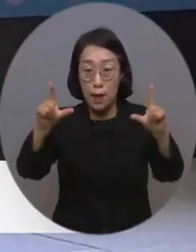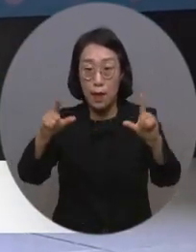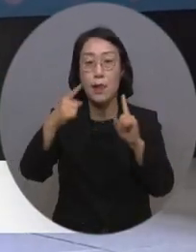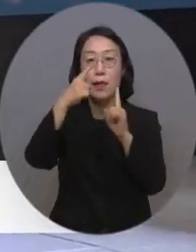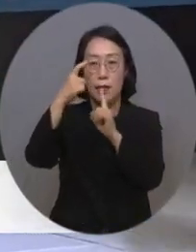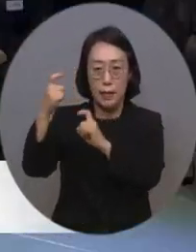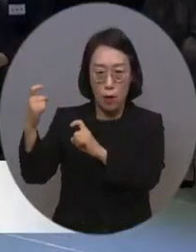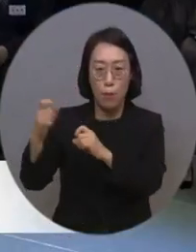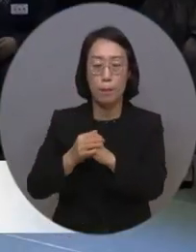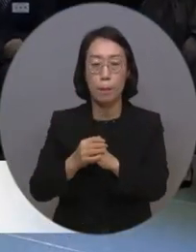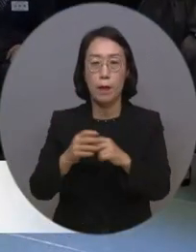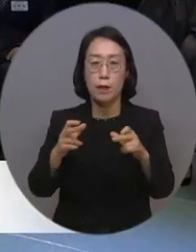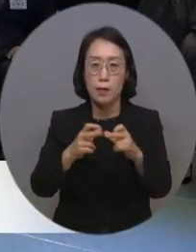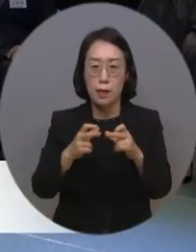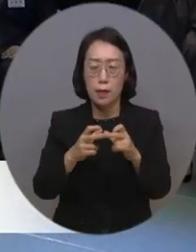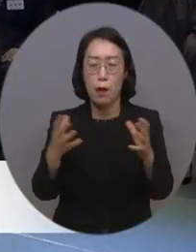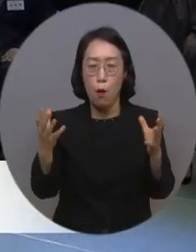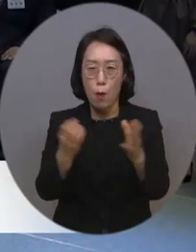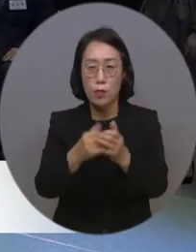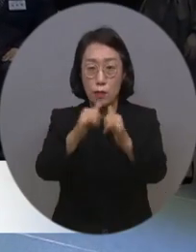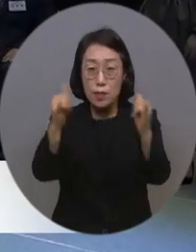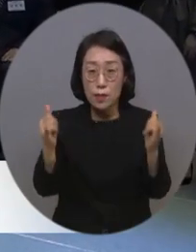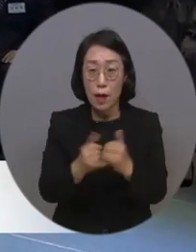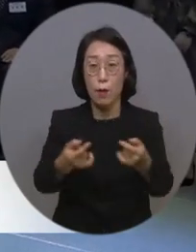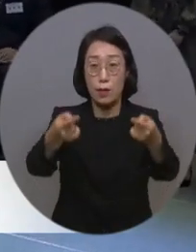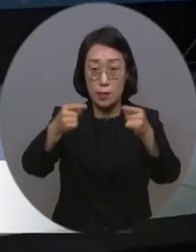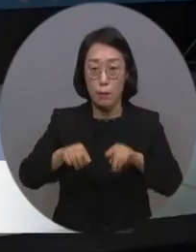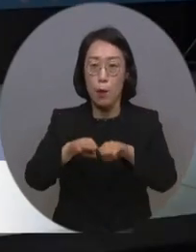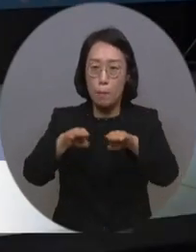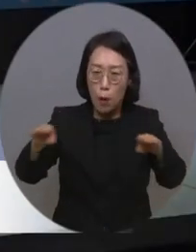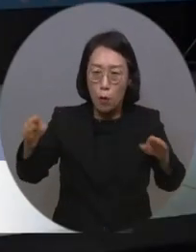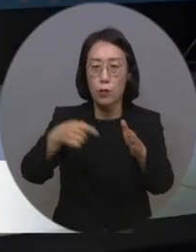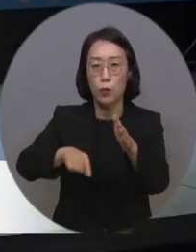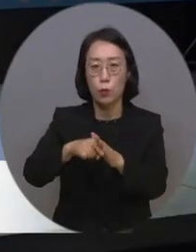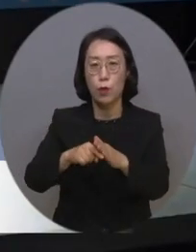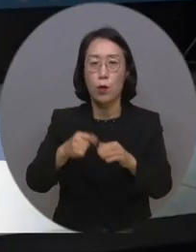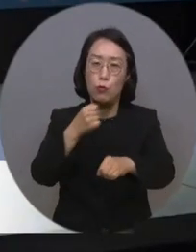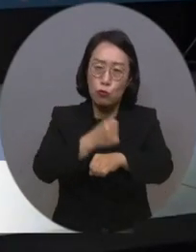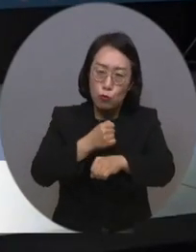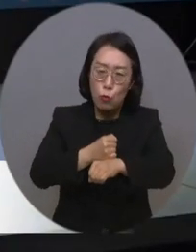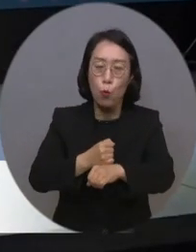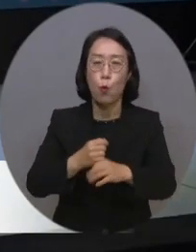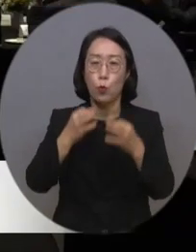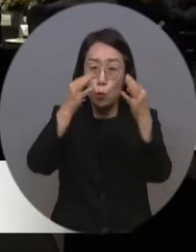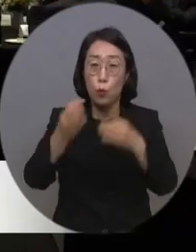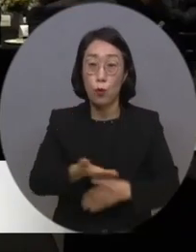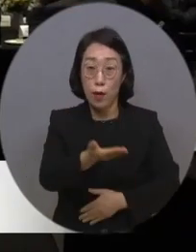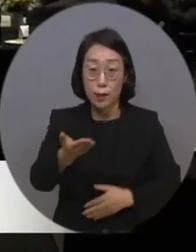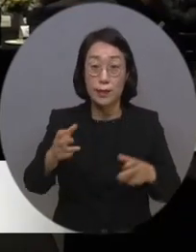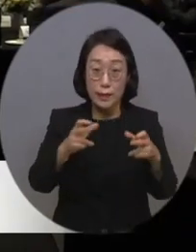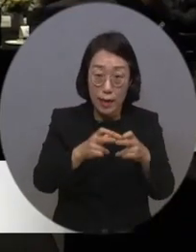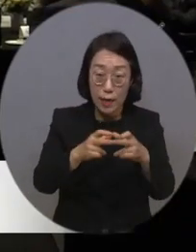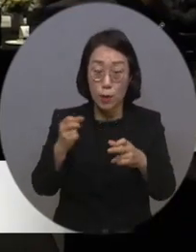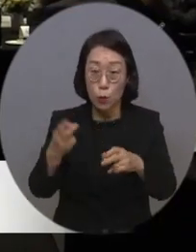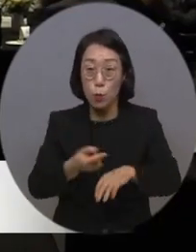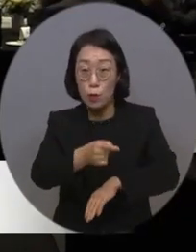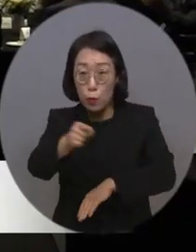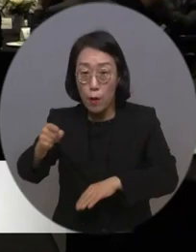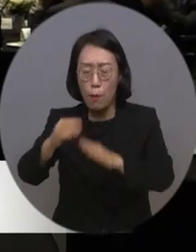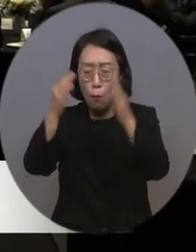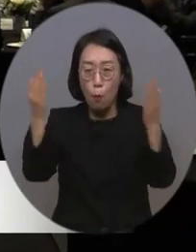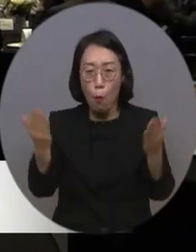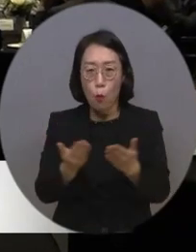기념해 장애인의 완전한 참여와 평등 실현을 위해 노력하는 장애인 당사자와 각계각층의